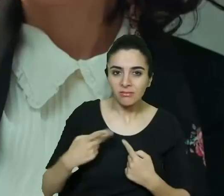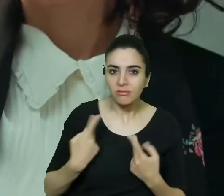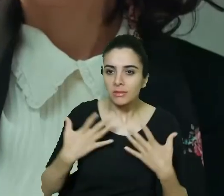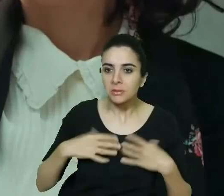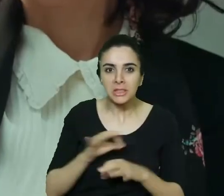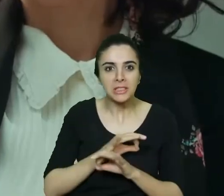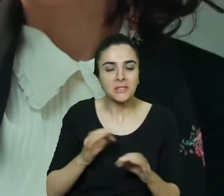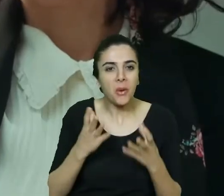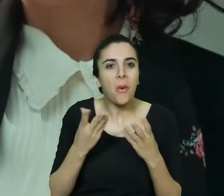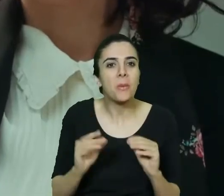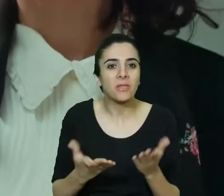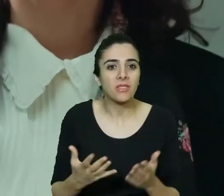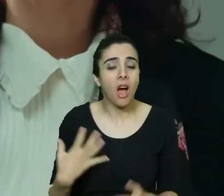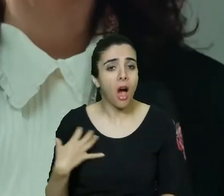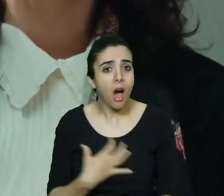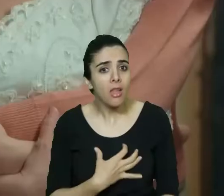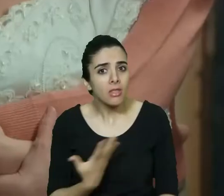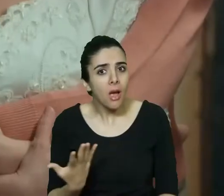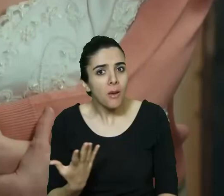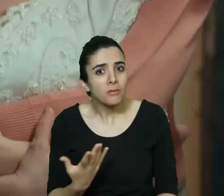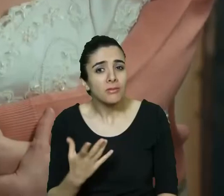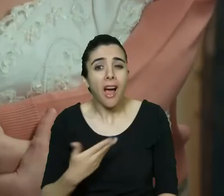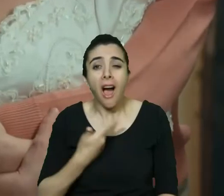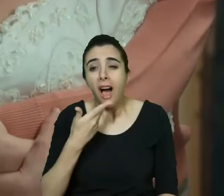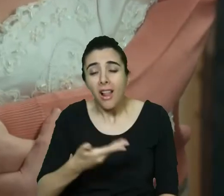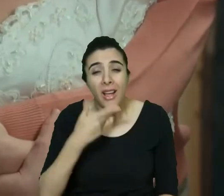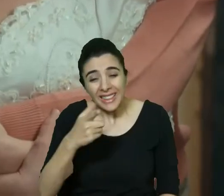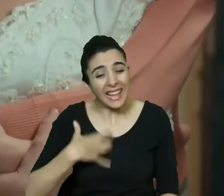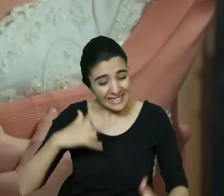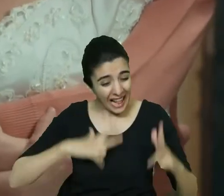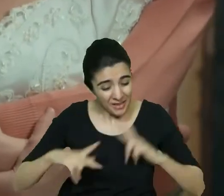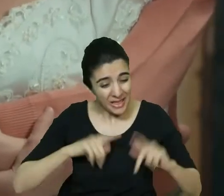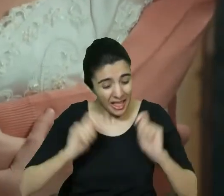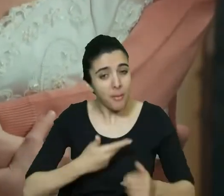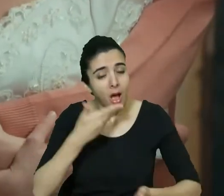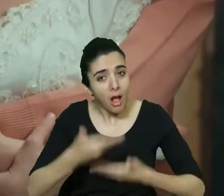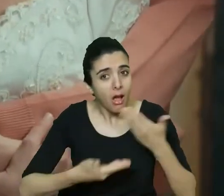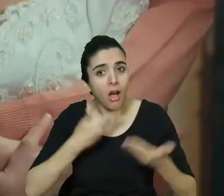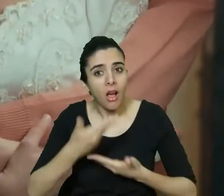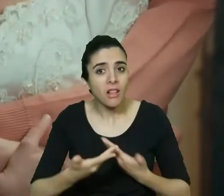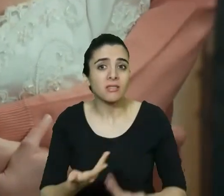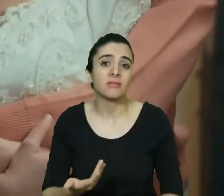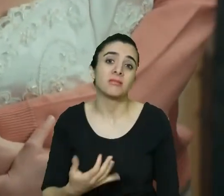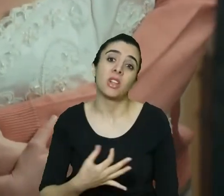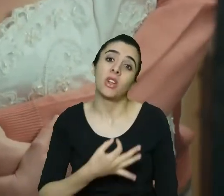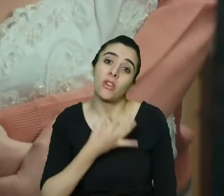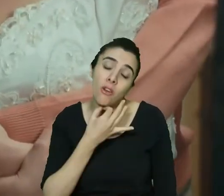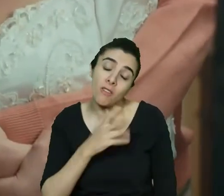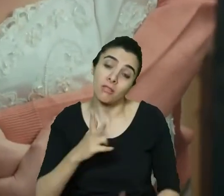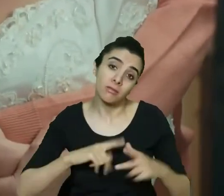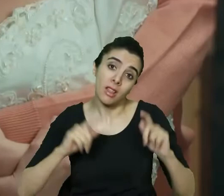giyemedik. Annem ne kadar dil dökmüştü seni ikna edebilmek için. Evet. Öksüzlüğünün sevabı